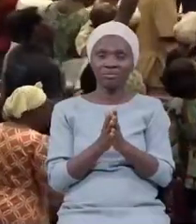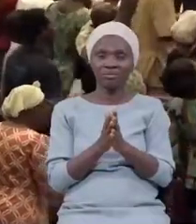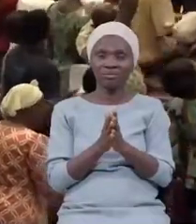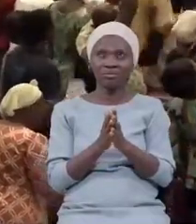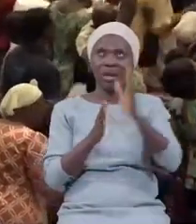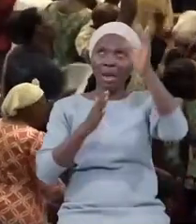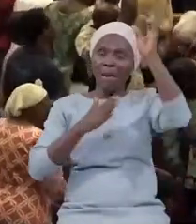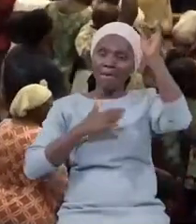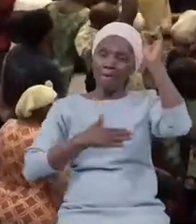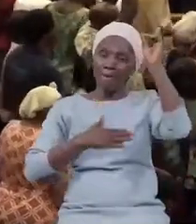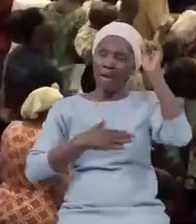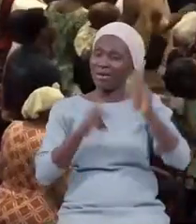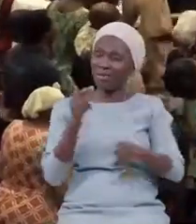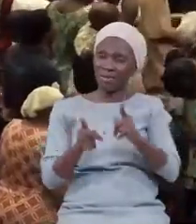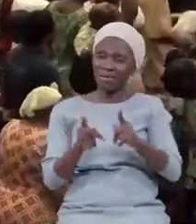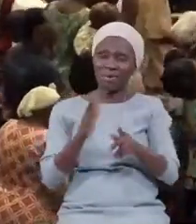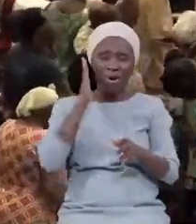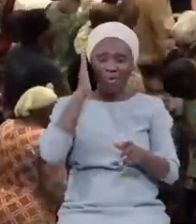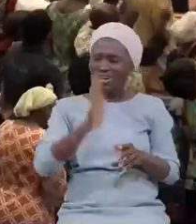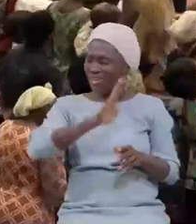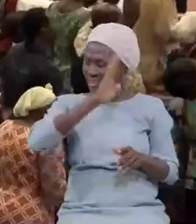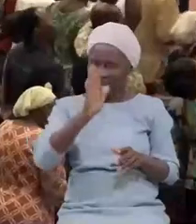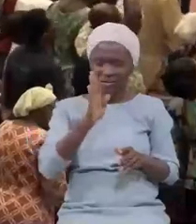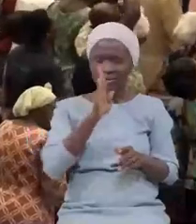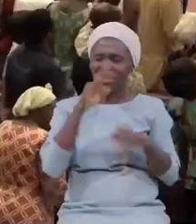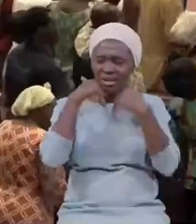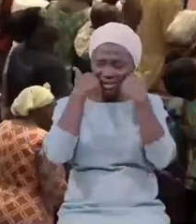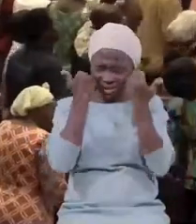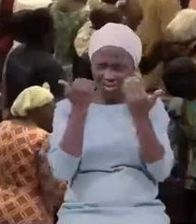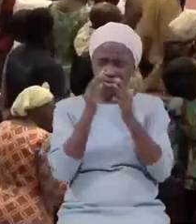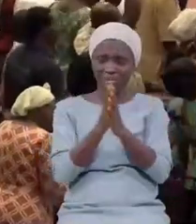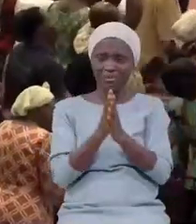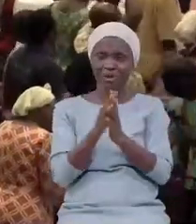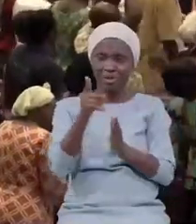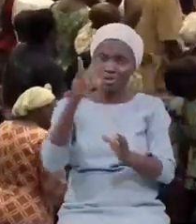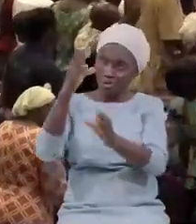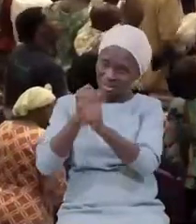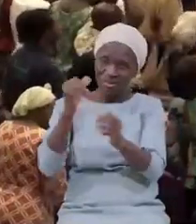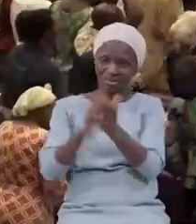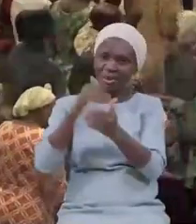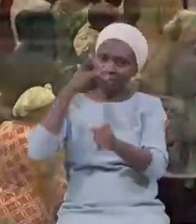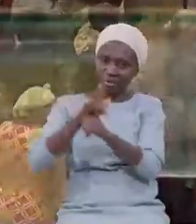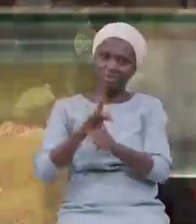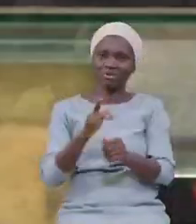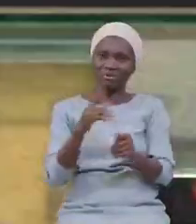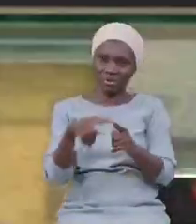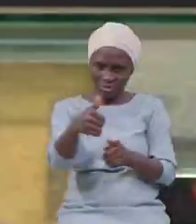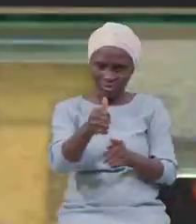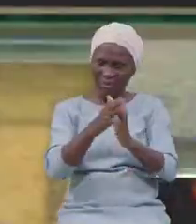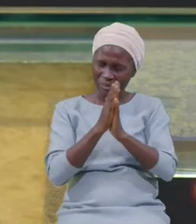Mon peuple ne sera jamais dans la confusion. Croyez cette promesse.